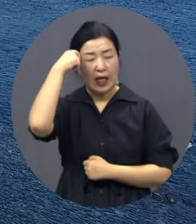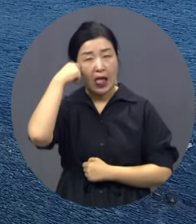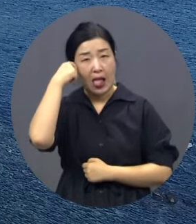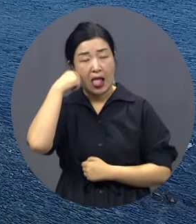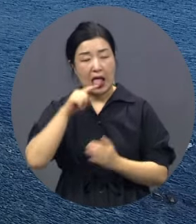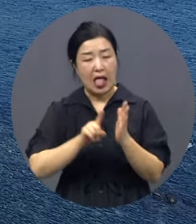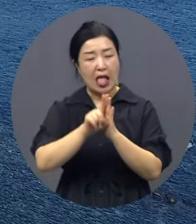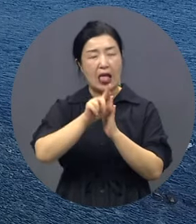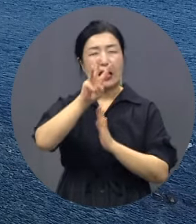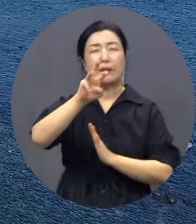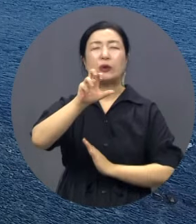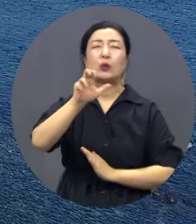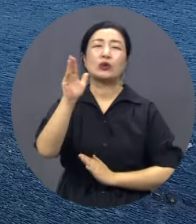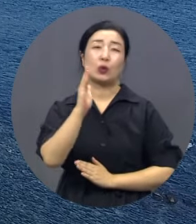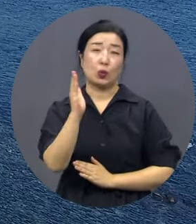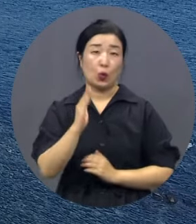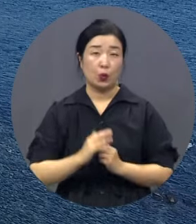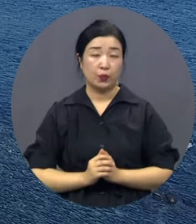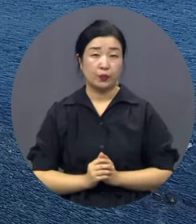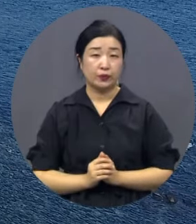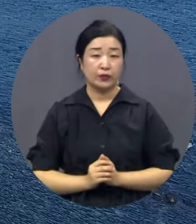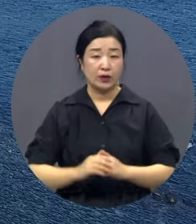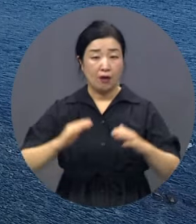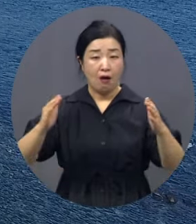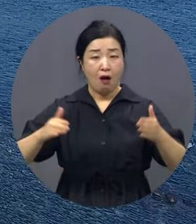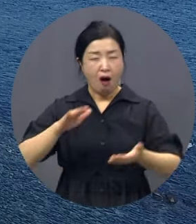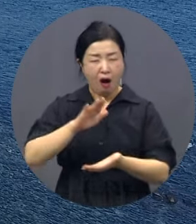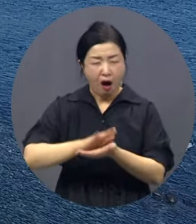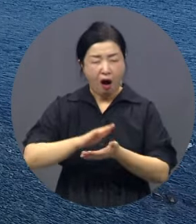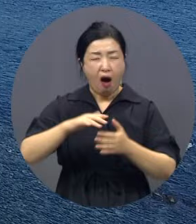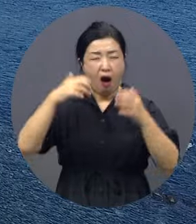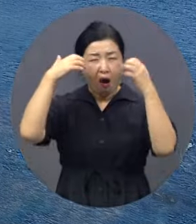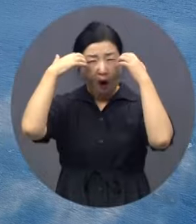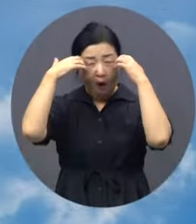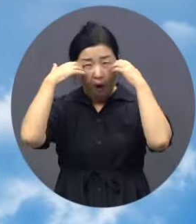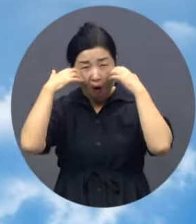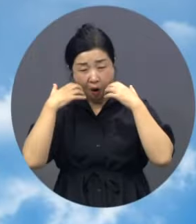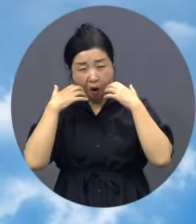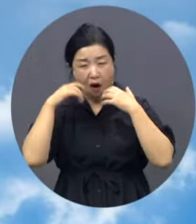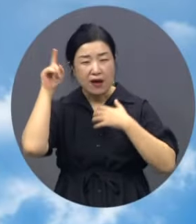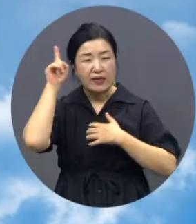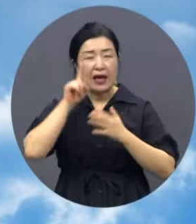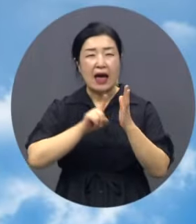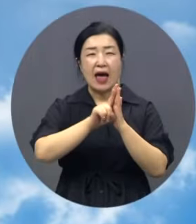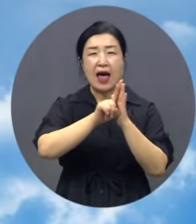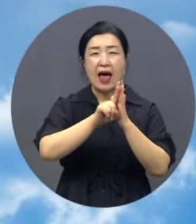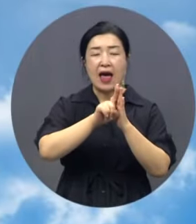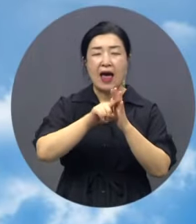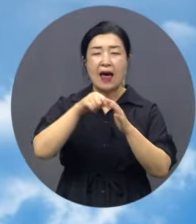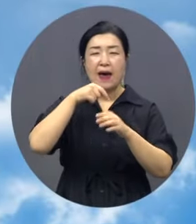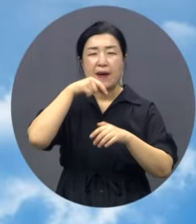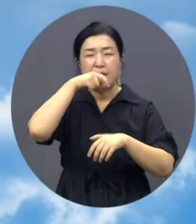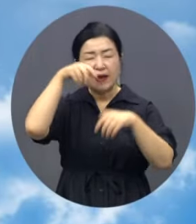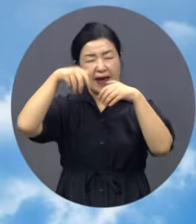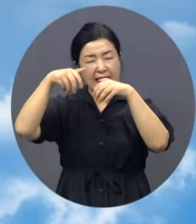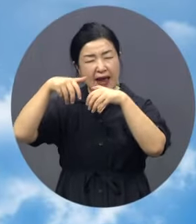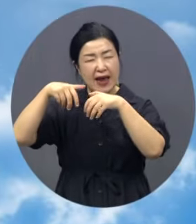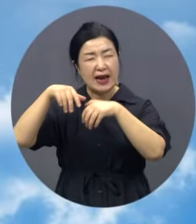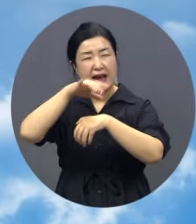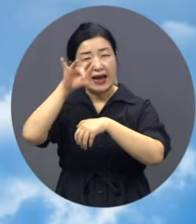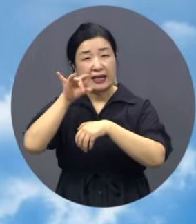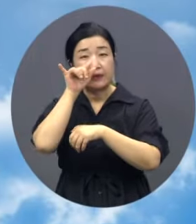35도까지 오르겠습니다이 강한 열기에 대기가 불안정해지면서 내일 오후에는 소나기도 내리겠는데요